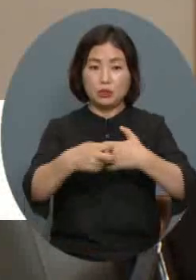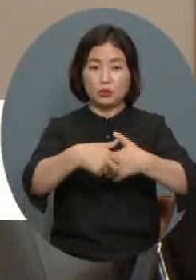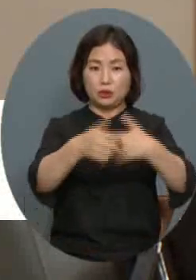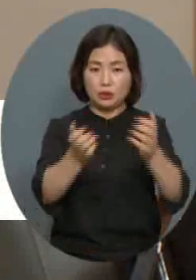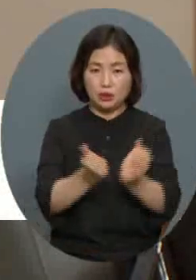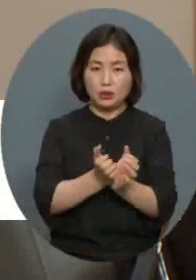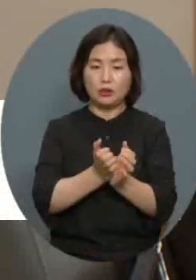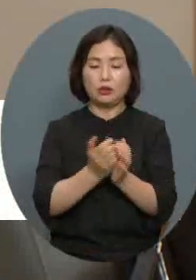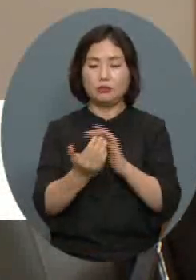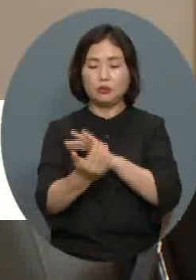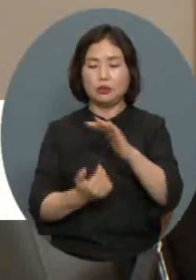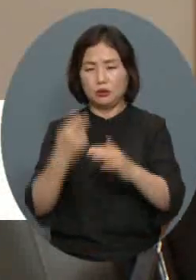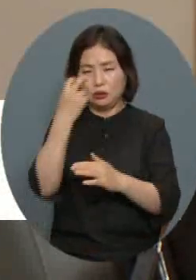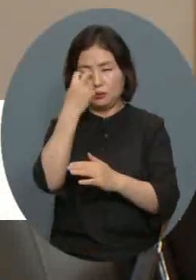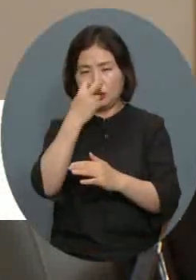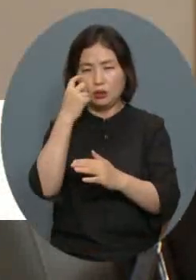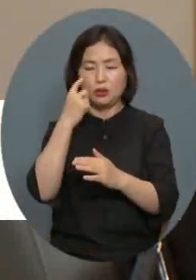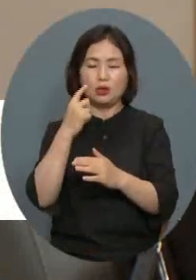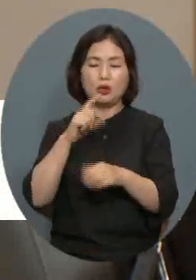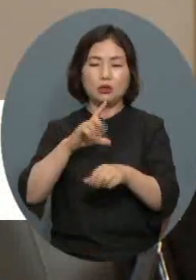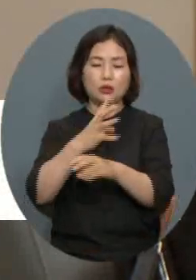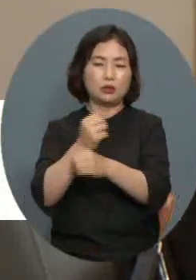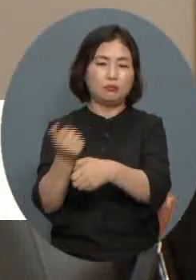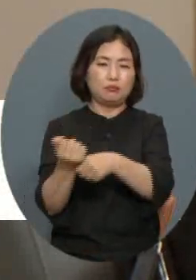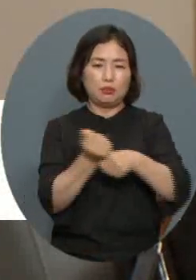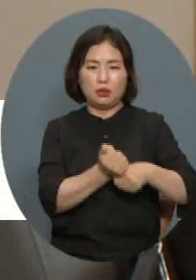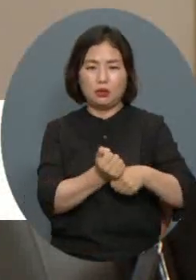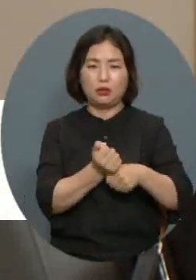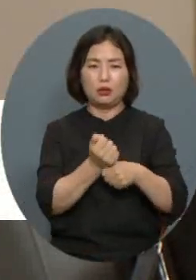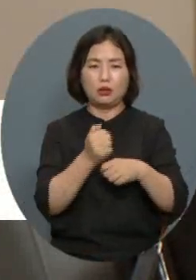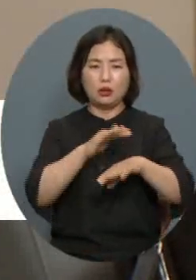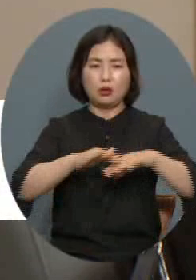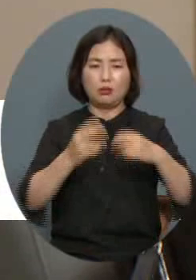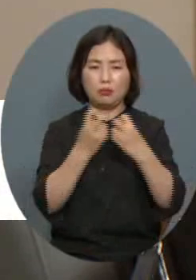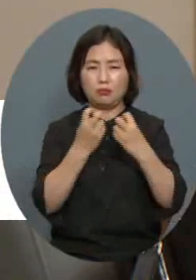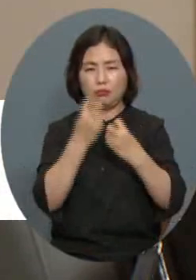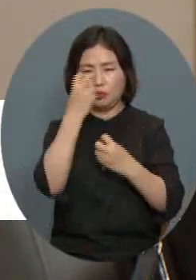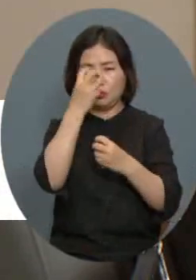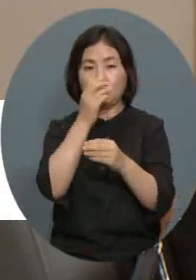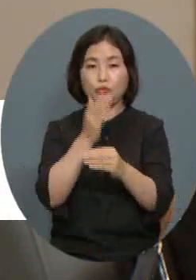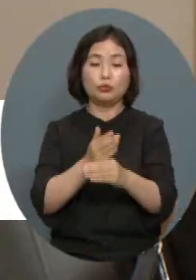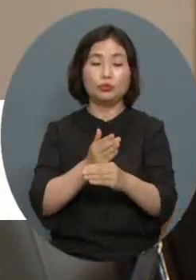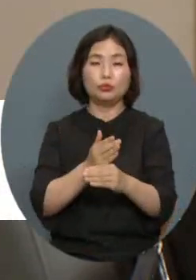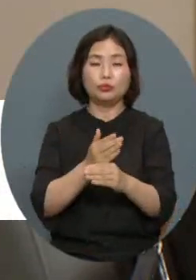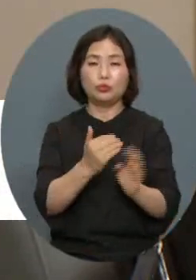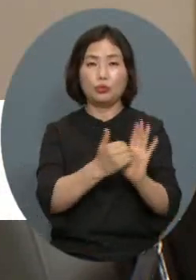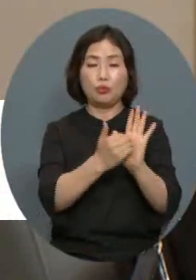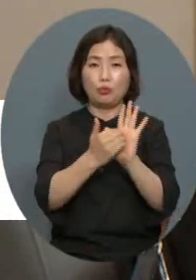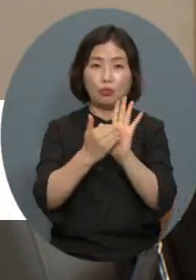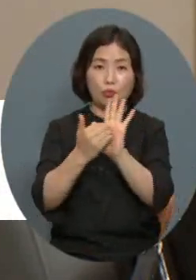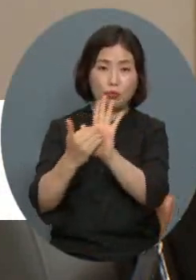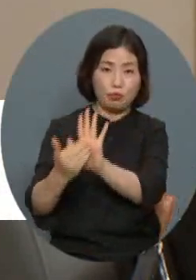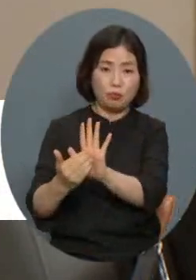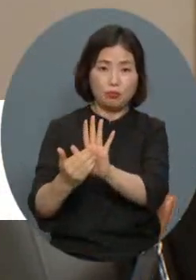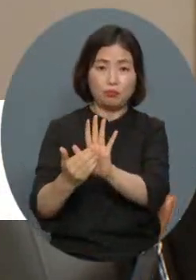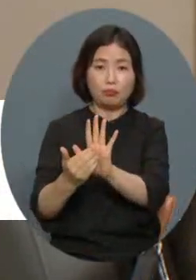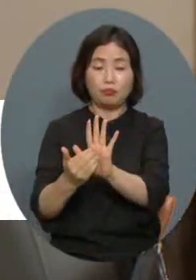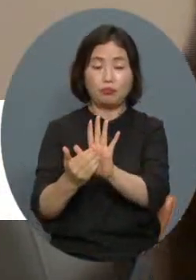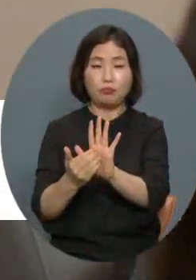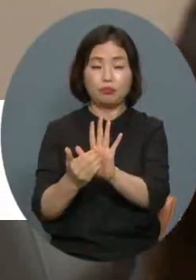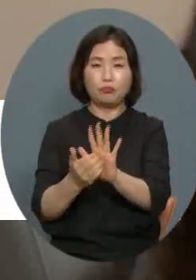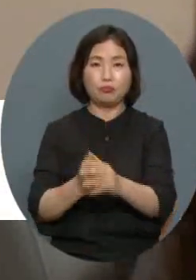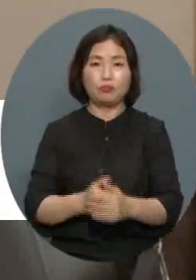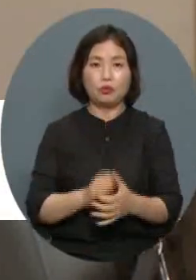어떤 그 주기적 선제검사를 좀 당긴다든지 하는 그런 대책들을 검토하고 있고 또